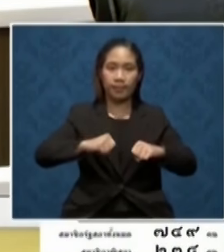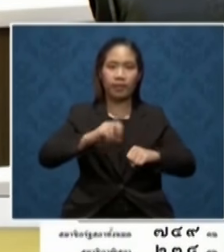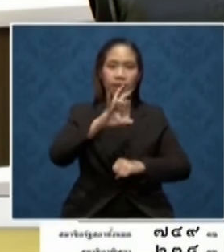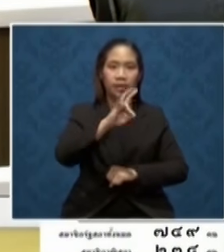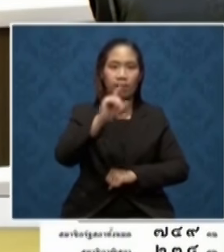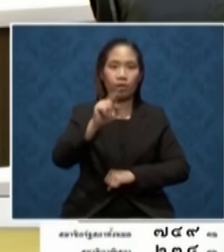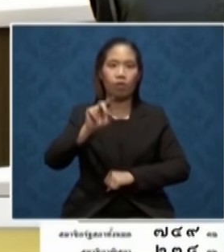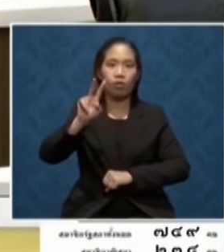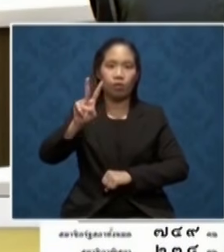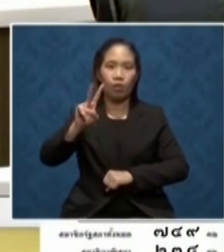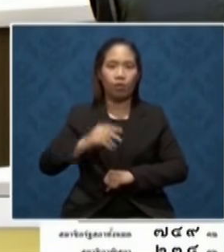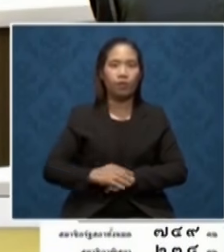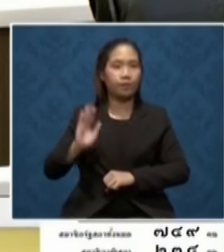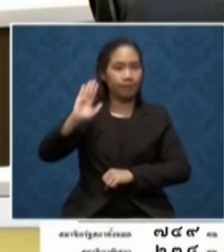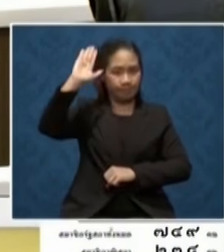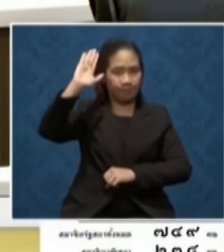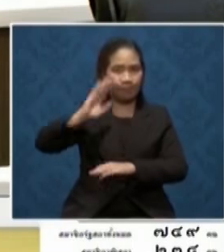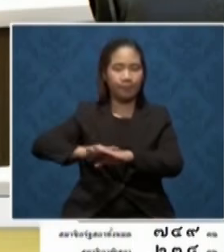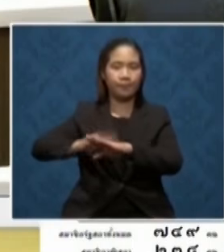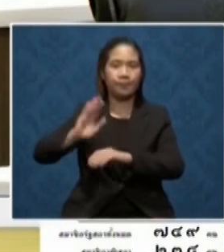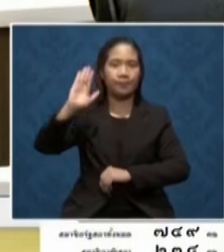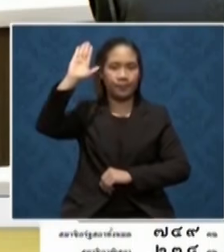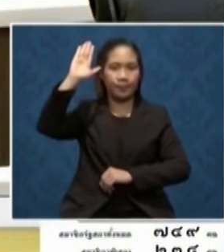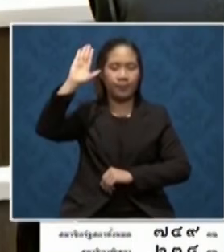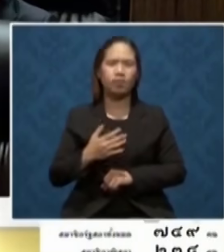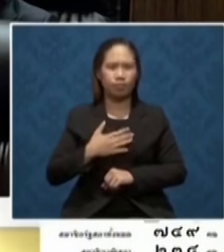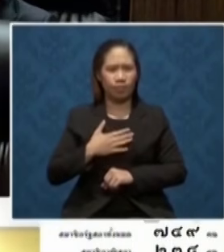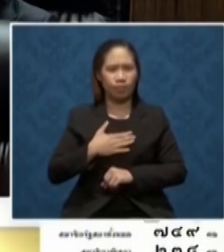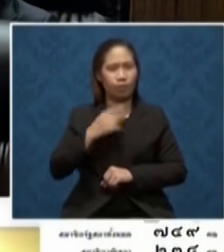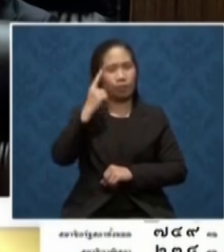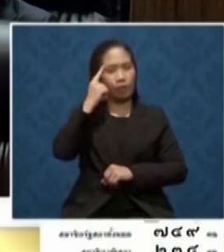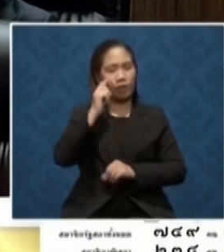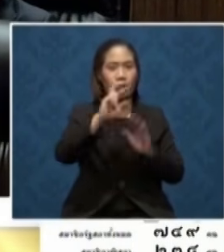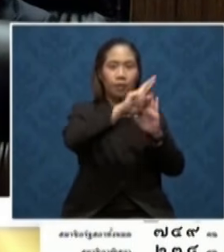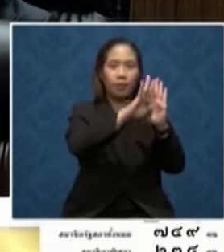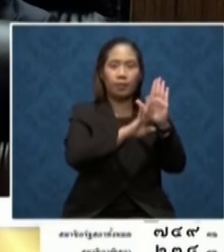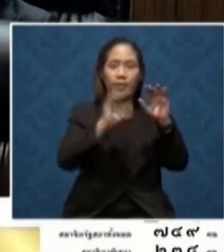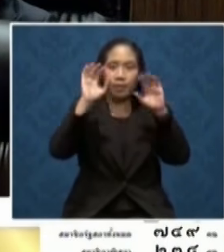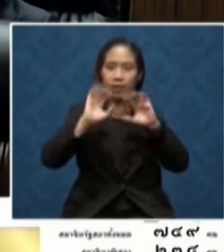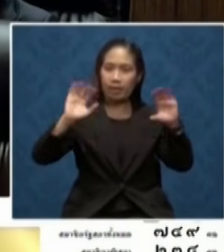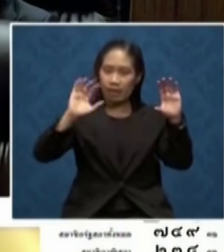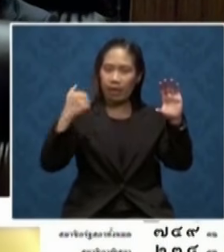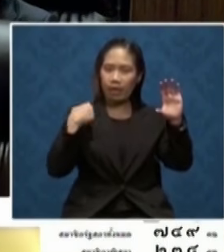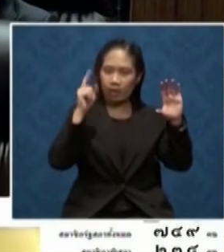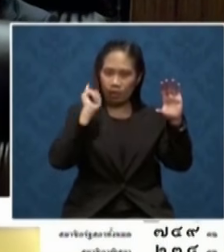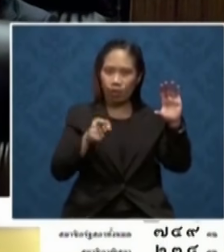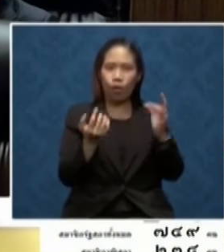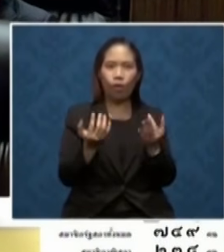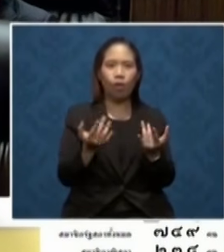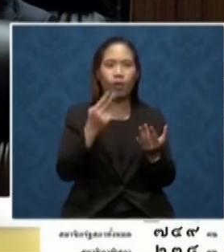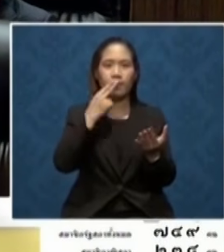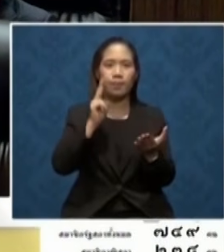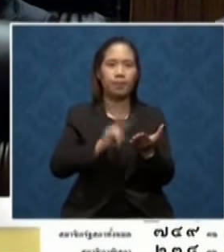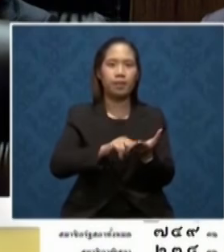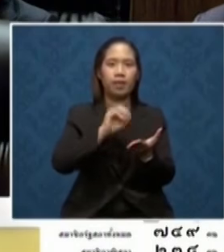7-2 ท่านประธานครับผมขออนุญาตประท้วงท่านผู้อภิปรายครับระเบียบราชการเนี่ยก็คงต้องรอหนังสือราชการมาอ